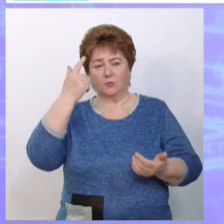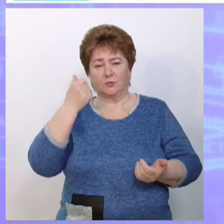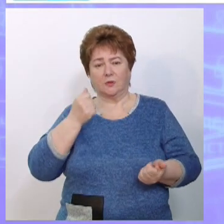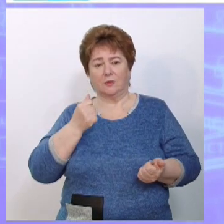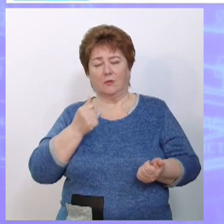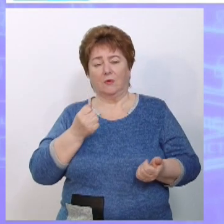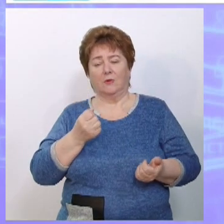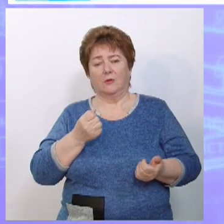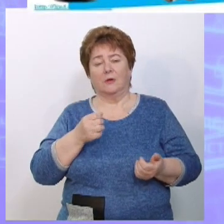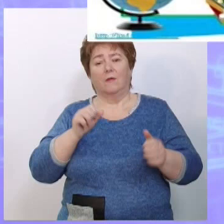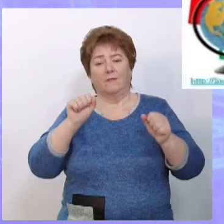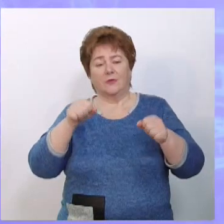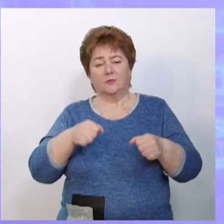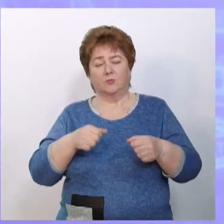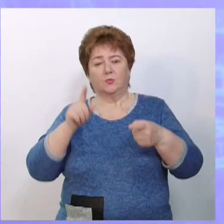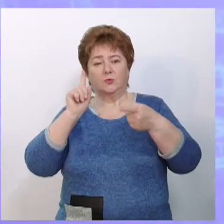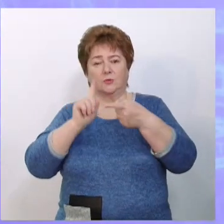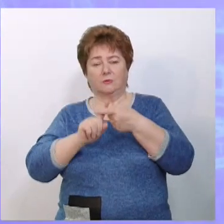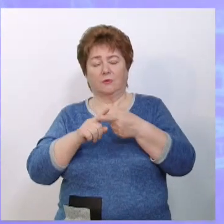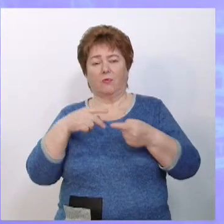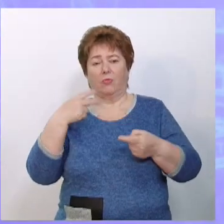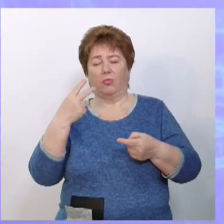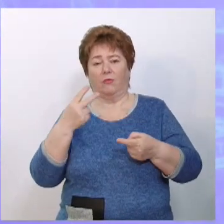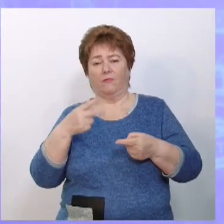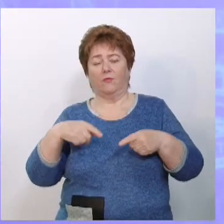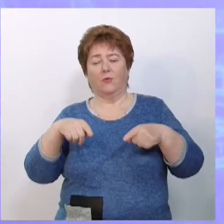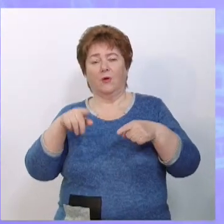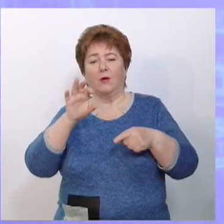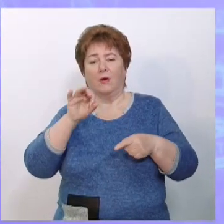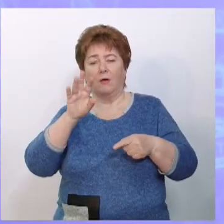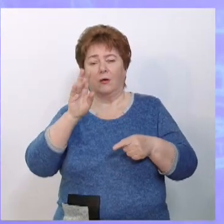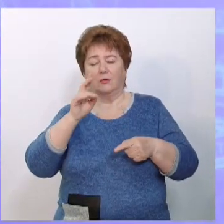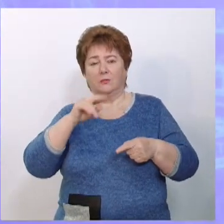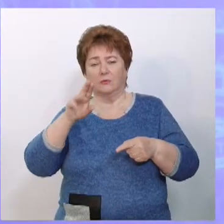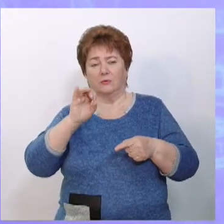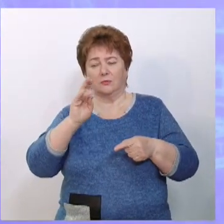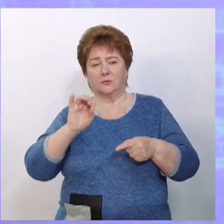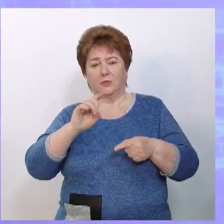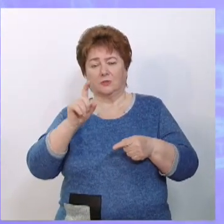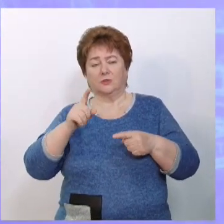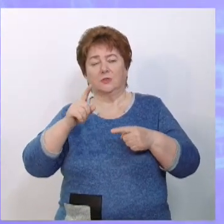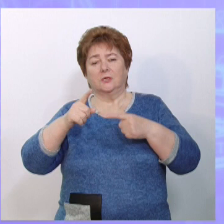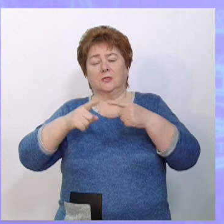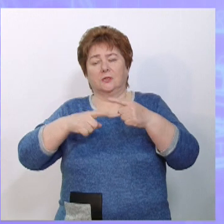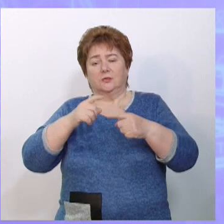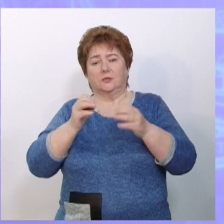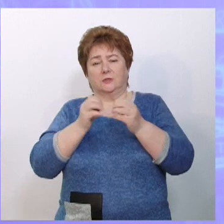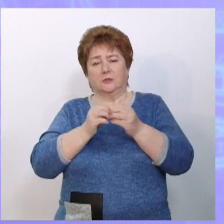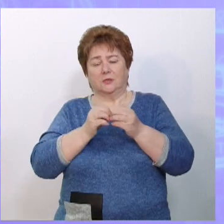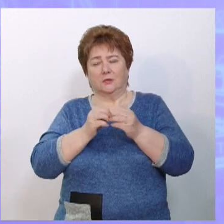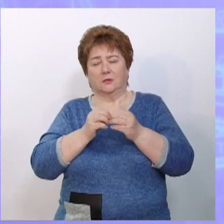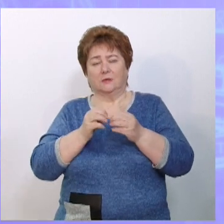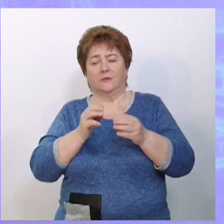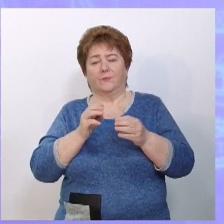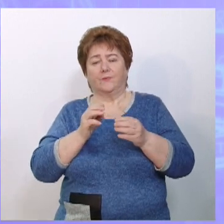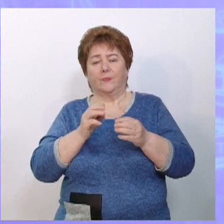узнаем способ сложения двух однозначных чисел с переходом через десяток,